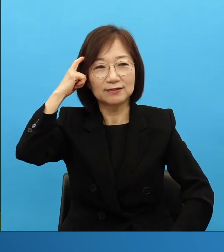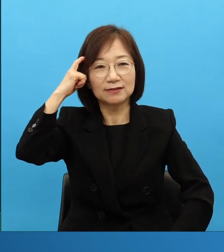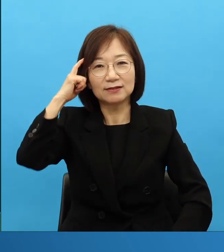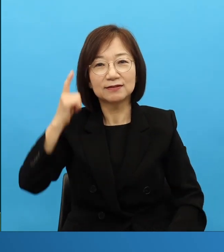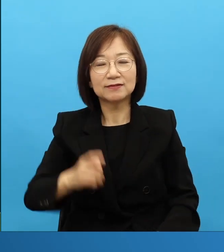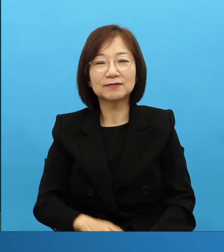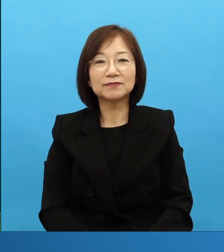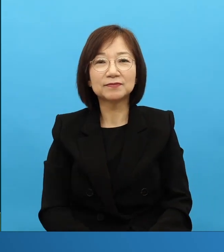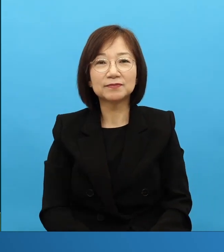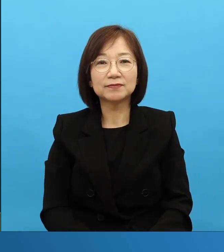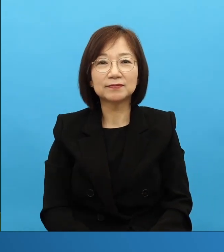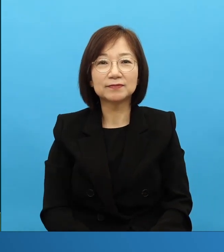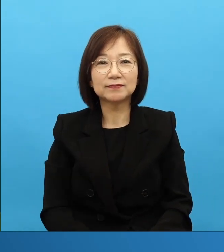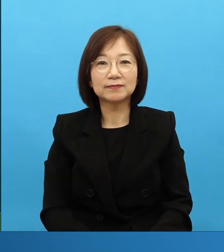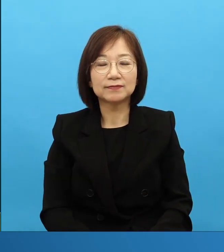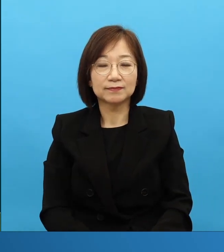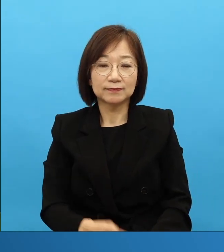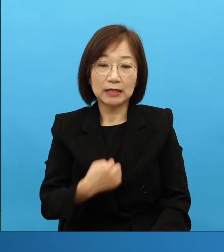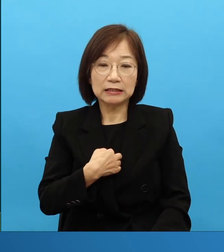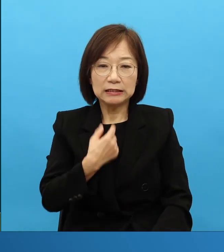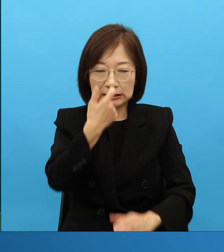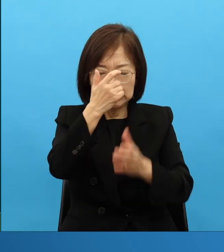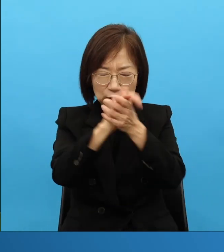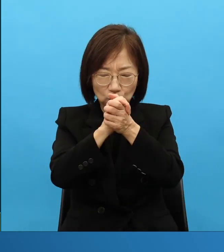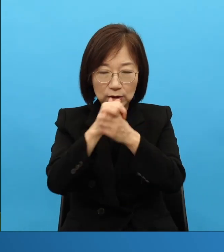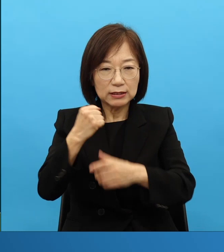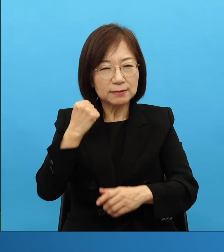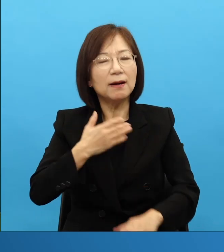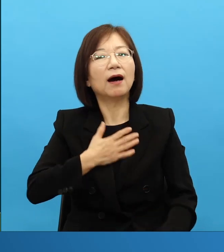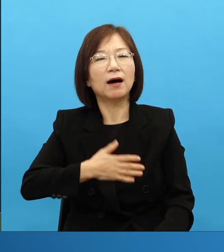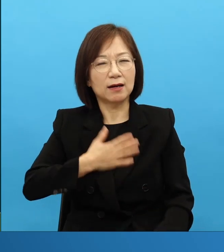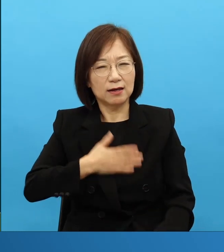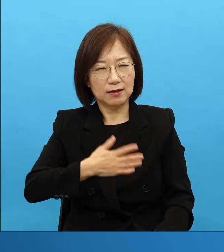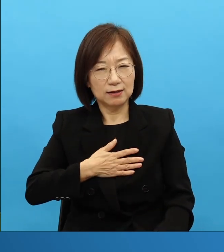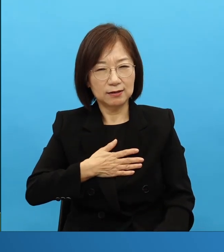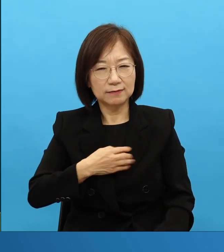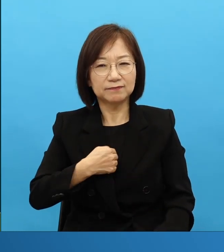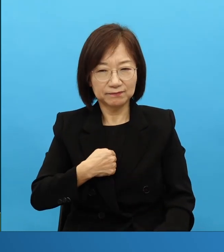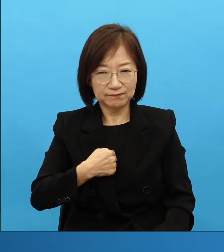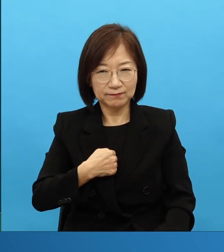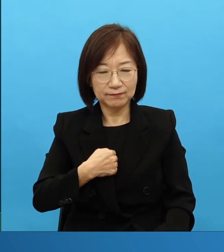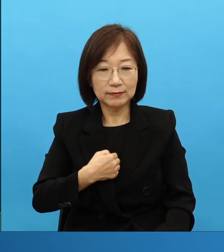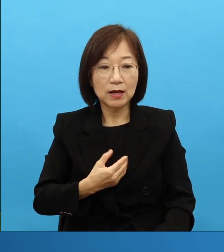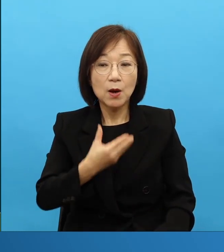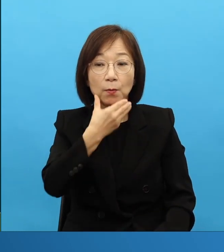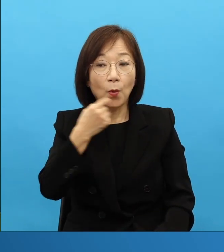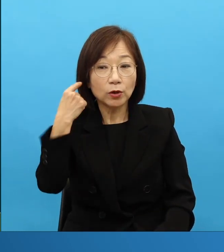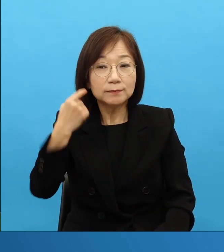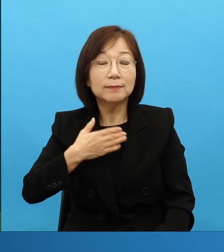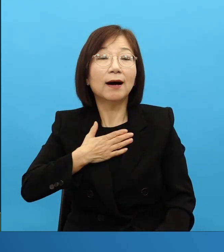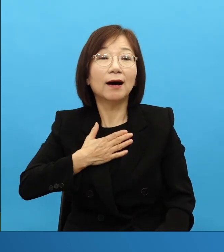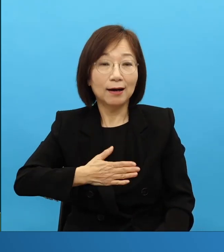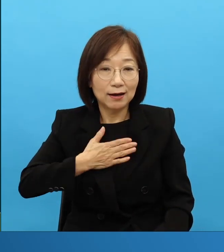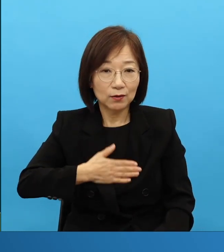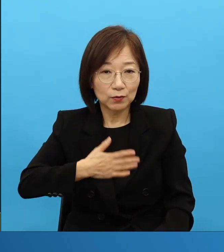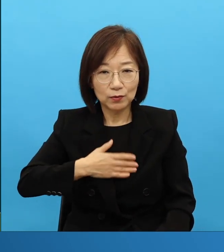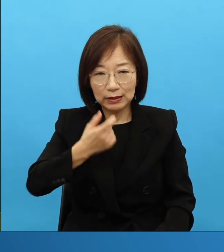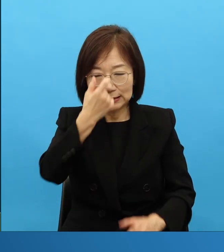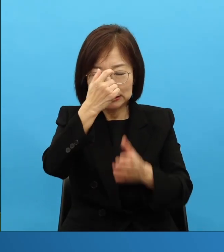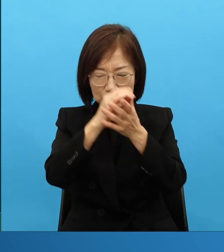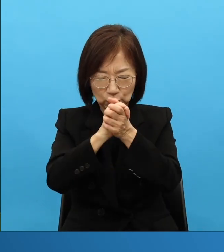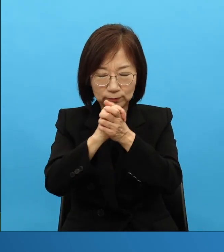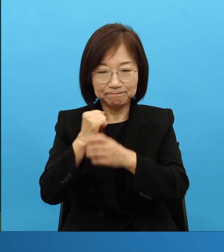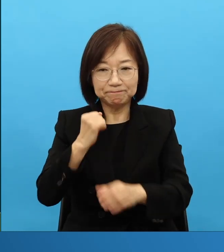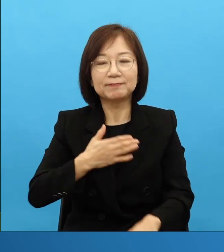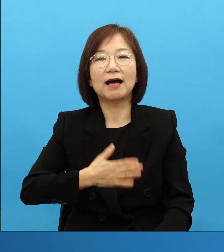몰라도 기도가 뭔지 알거든요. I don't know anything else, but I know what prayer is. 복음이 뭔지 알고 기도가 뭔지 알아요.